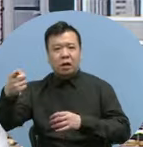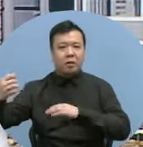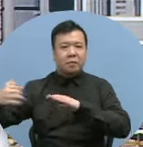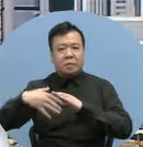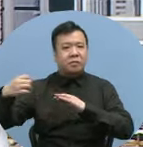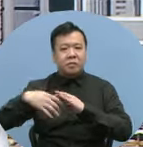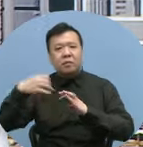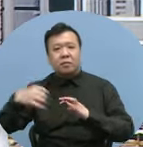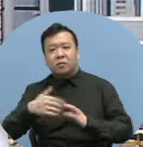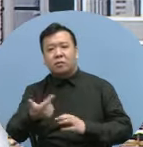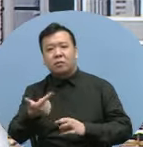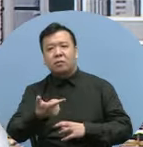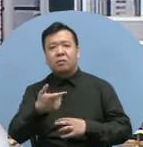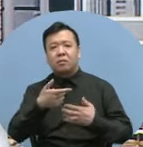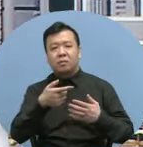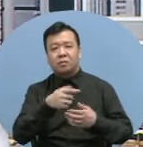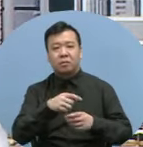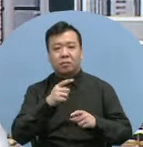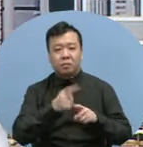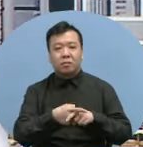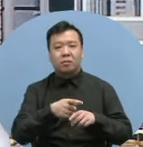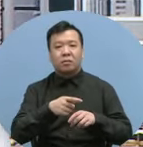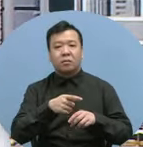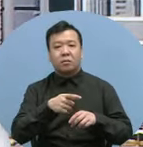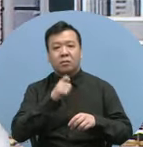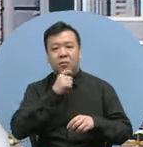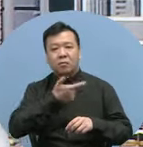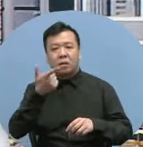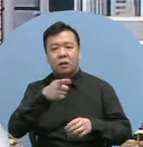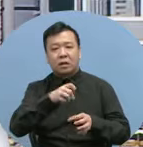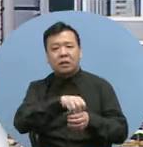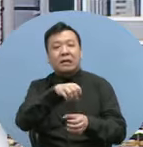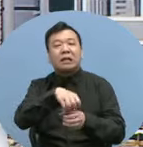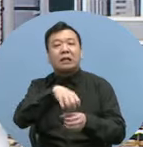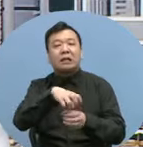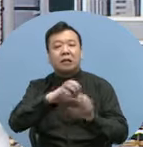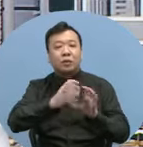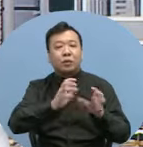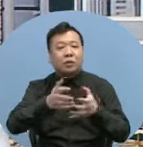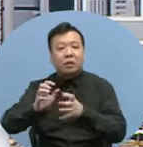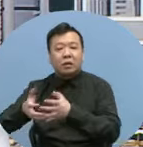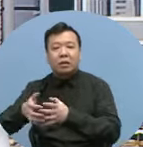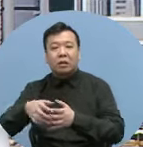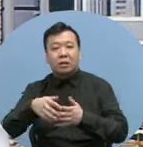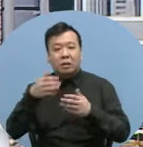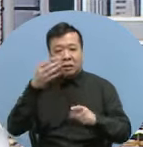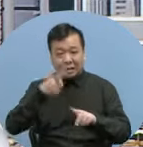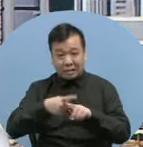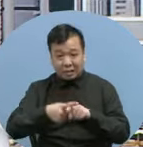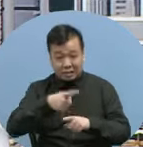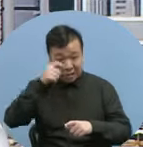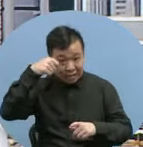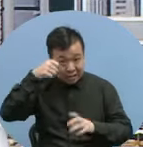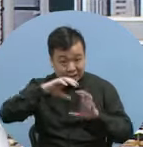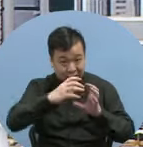多個案都可能有些是輸入性啦，同埋有啲係即係酒吧群組啊嗰啲就未真係走咗